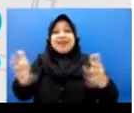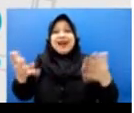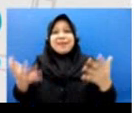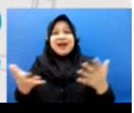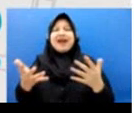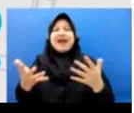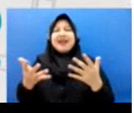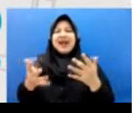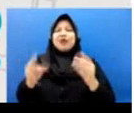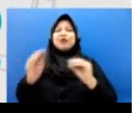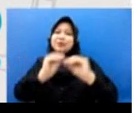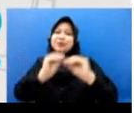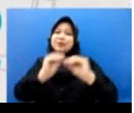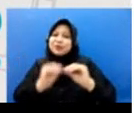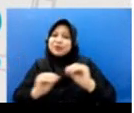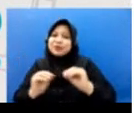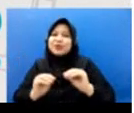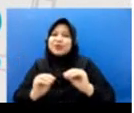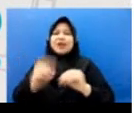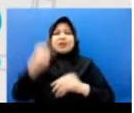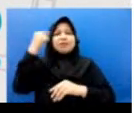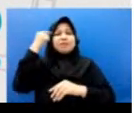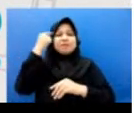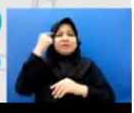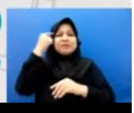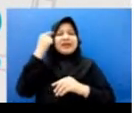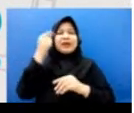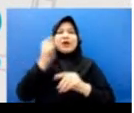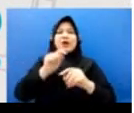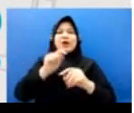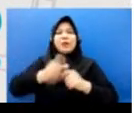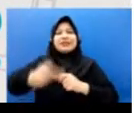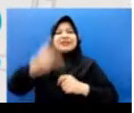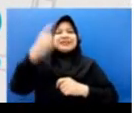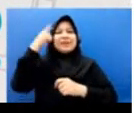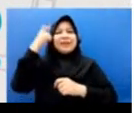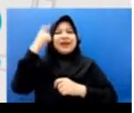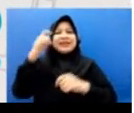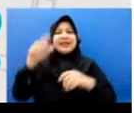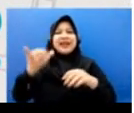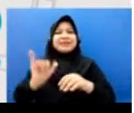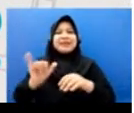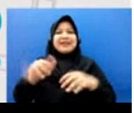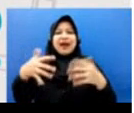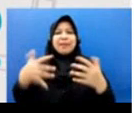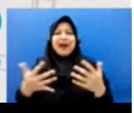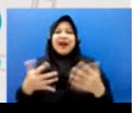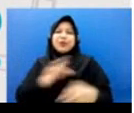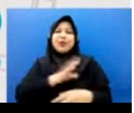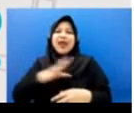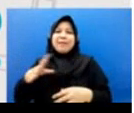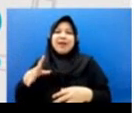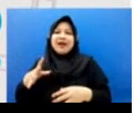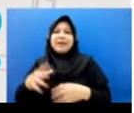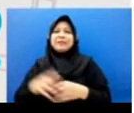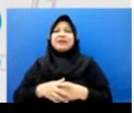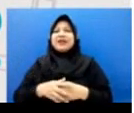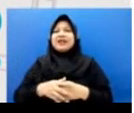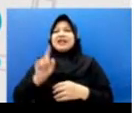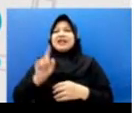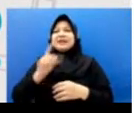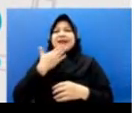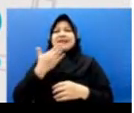mendesain tentang pembelajaran. Karena Google Form tadi saya menggunakan cukup kompleks, saya memotong-motong video,